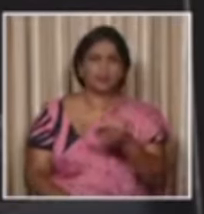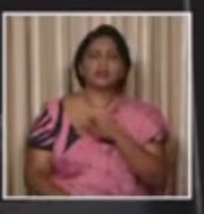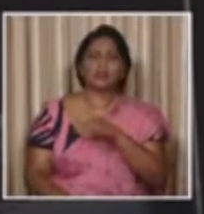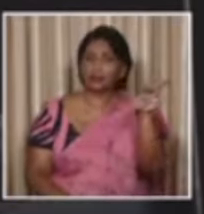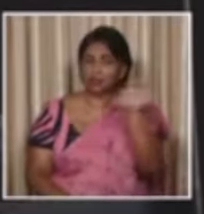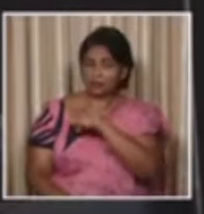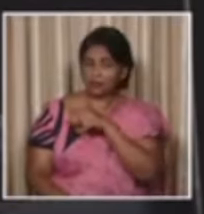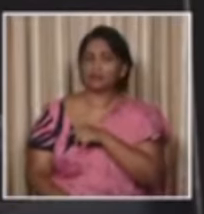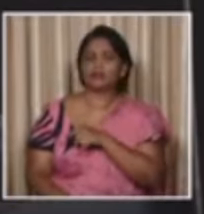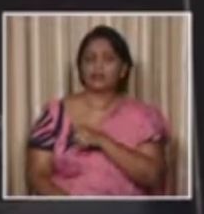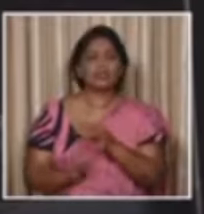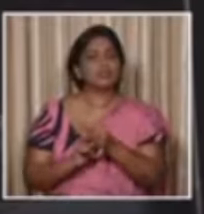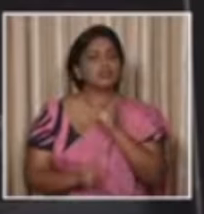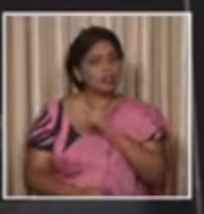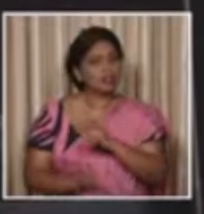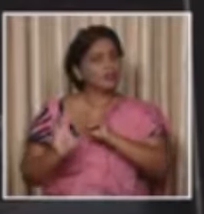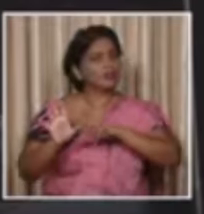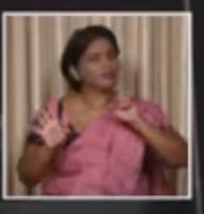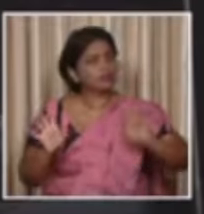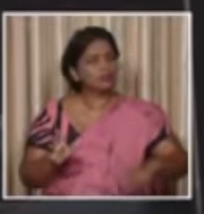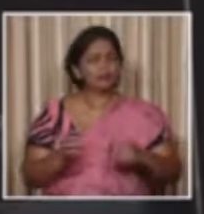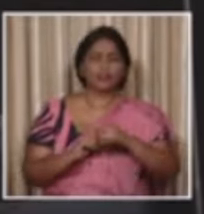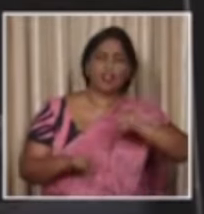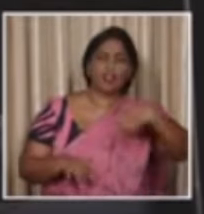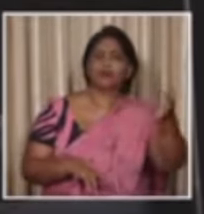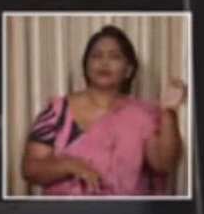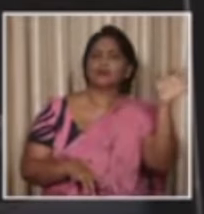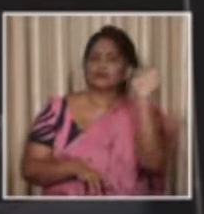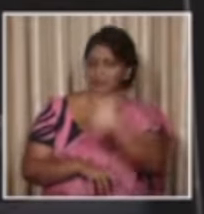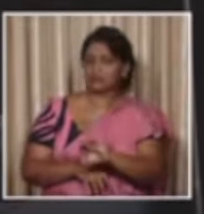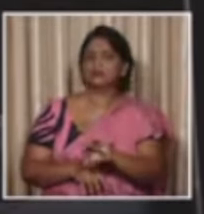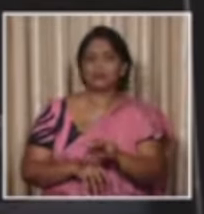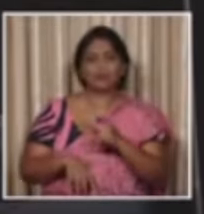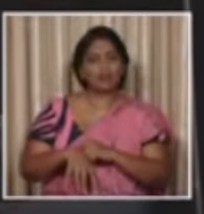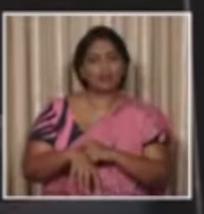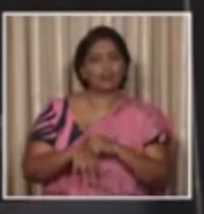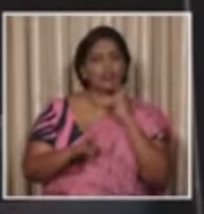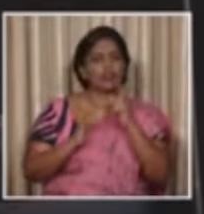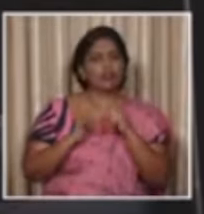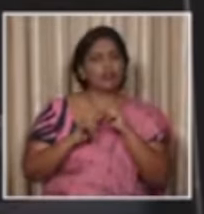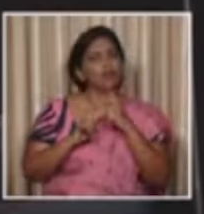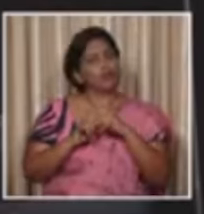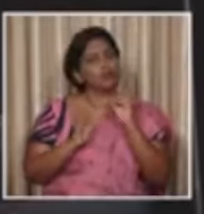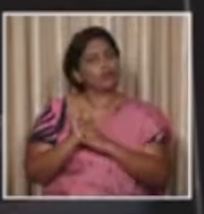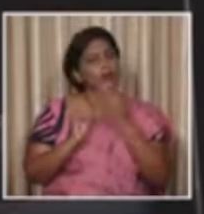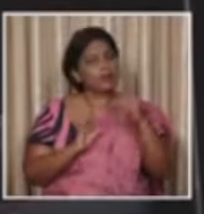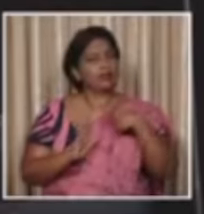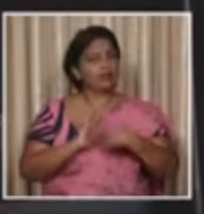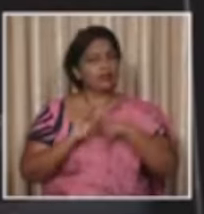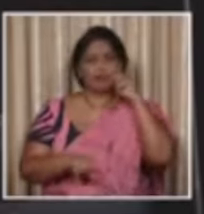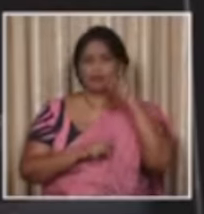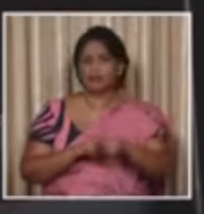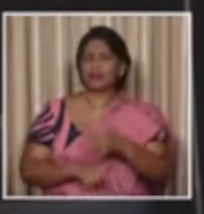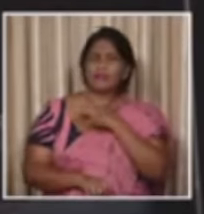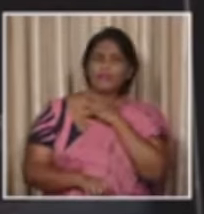පත් කරපු සභාපතිවරයාට ඉවත් වෙන්න සලස්සලා අලුතෙන් සභාපතිවරයෙක් පත් කරන්න අවස්ථාව කෝප් කමිටුවට දෙන්න. නැත්නම් මේ රටේ ජනතාව